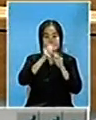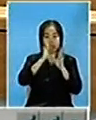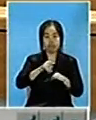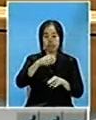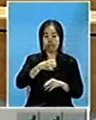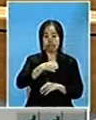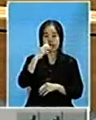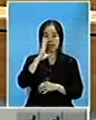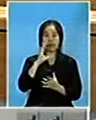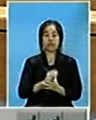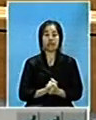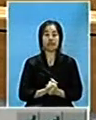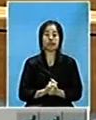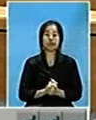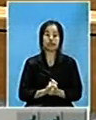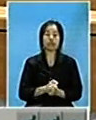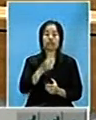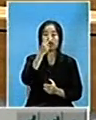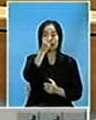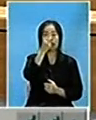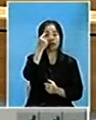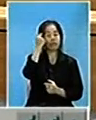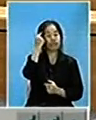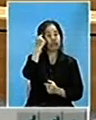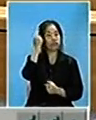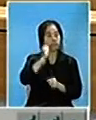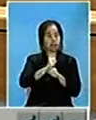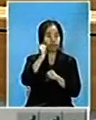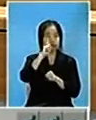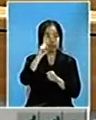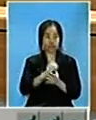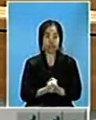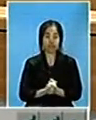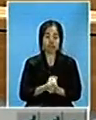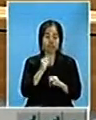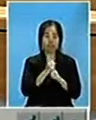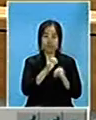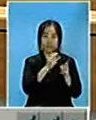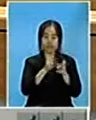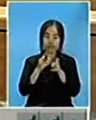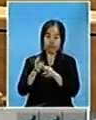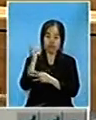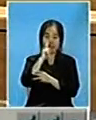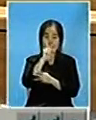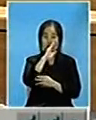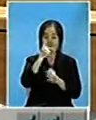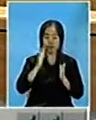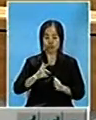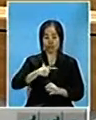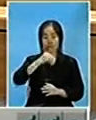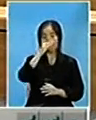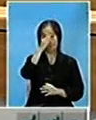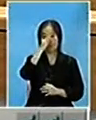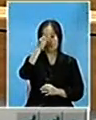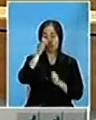ลอยู่นะครับลองพิจารณาดูครับศาลรัฐธรรมนูญว่าทำอย่างไรนะครับคนที่หาเรื่องให้คนอื่นถึ